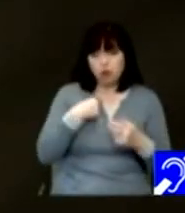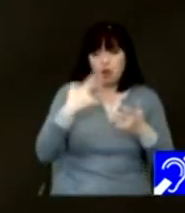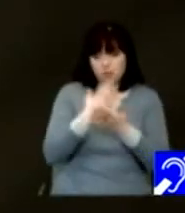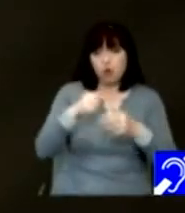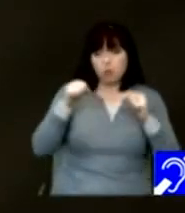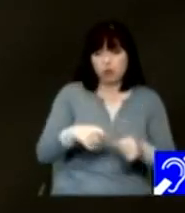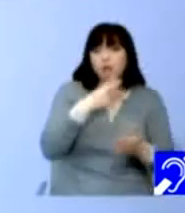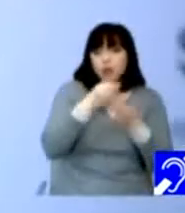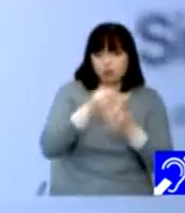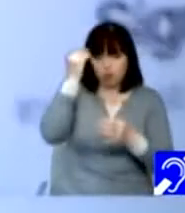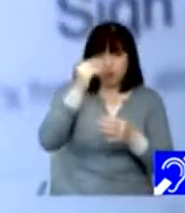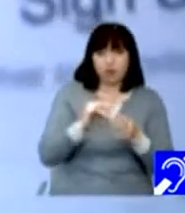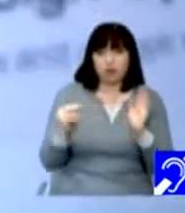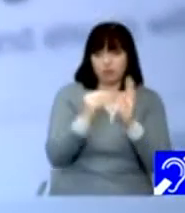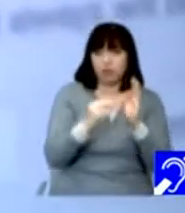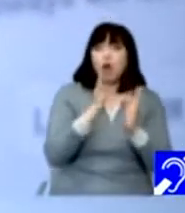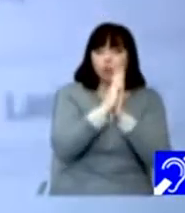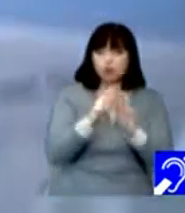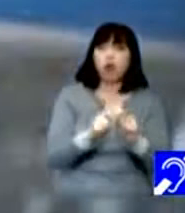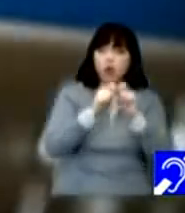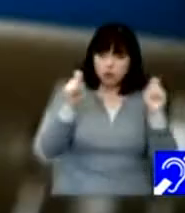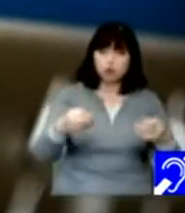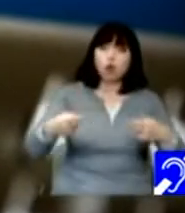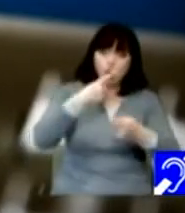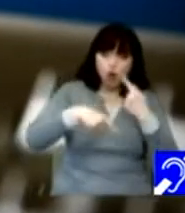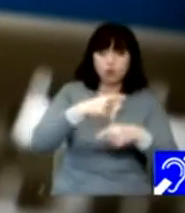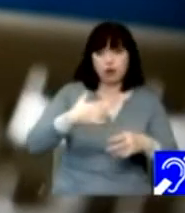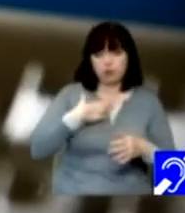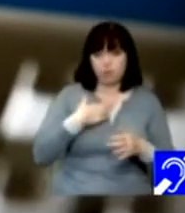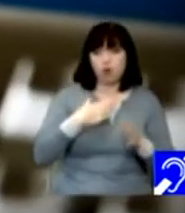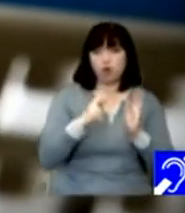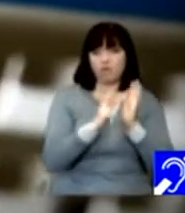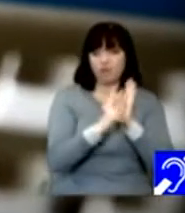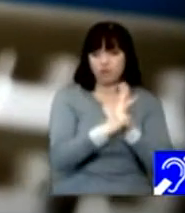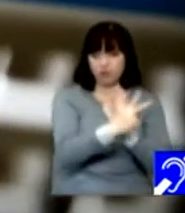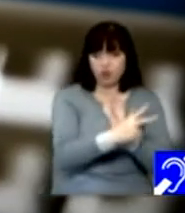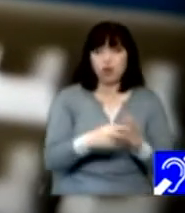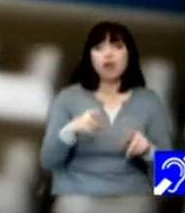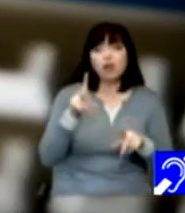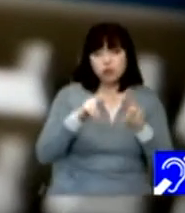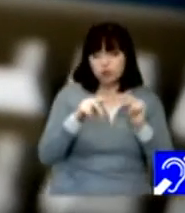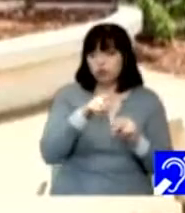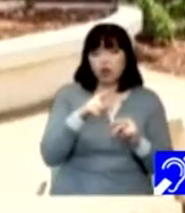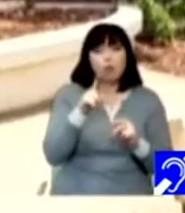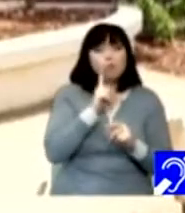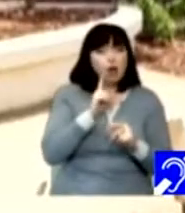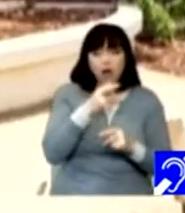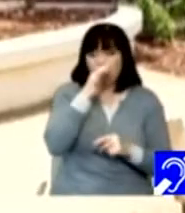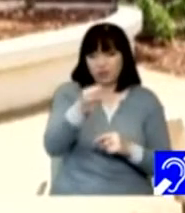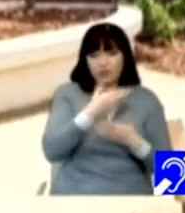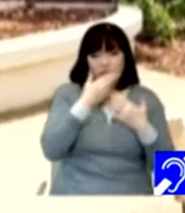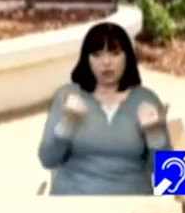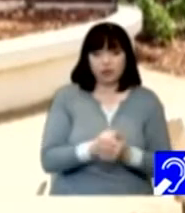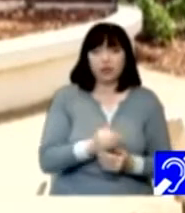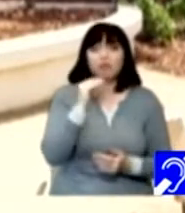de Externe a cerut restabilirea imediată a contului. Grupul Meta, condus de Mark Zuckerberg, nu a răspuns deocamdată.